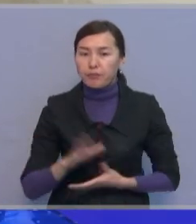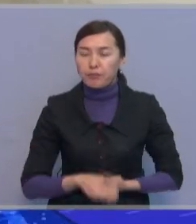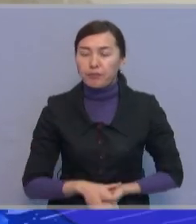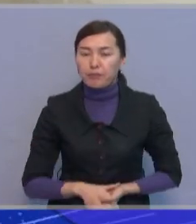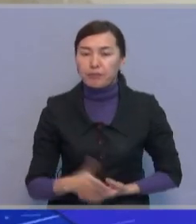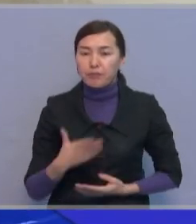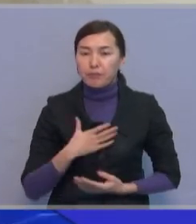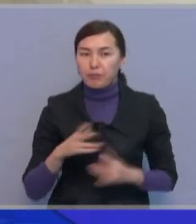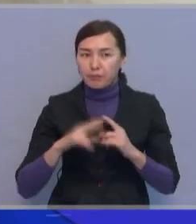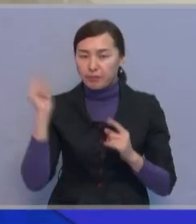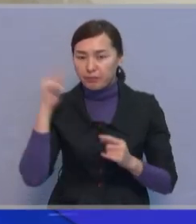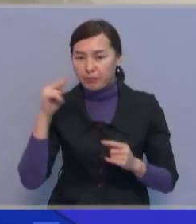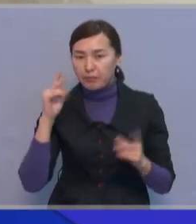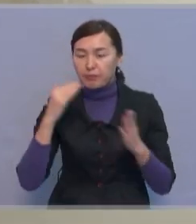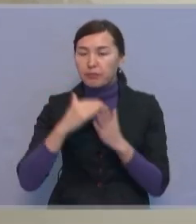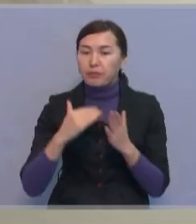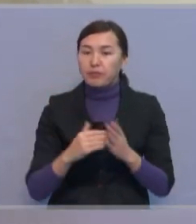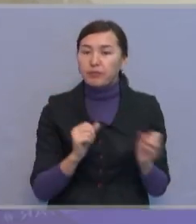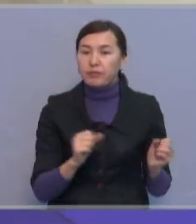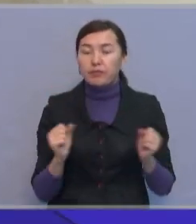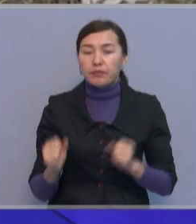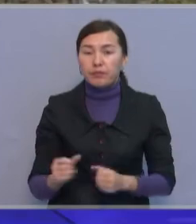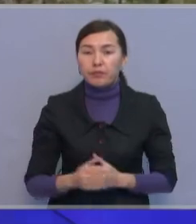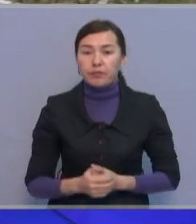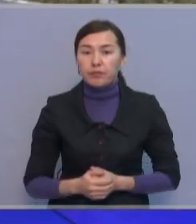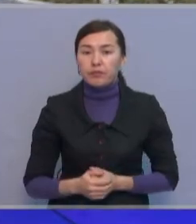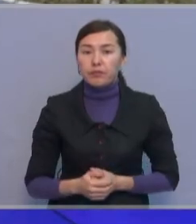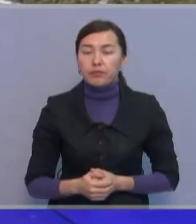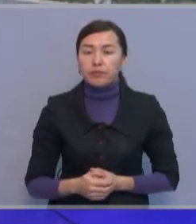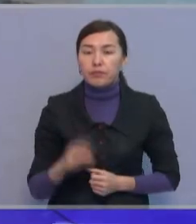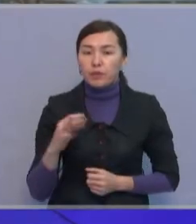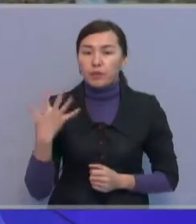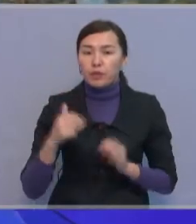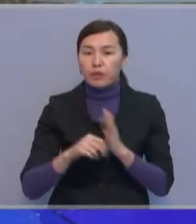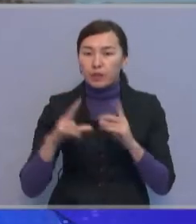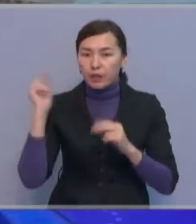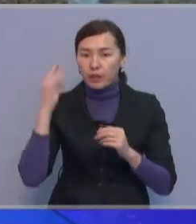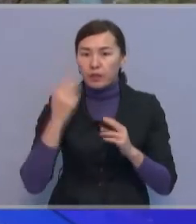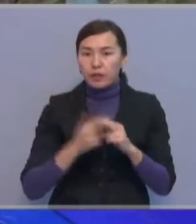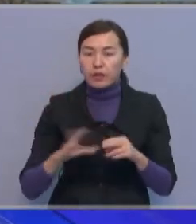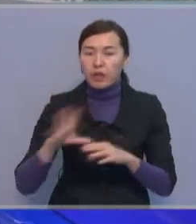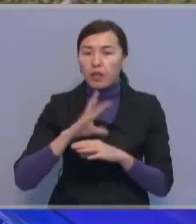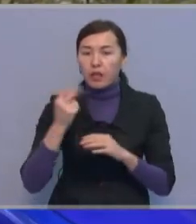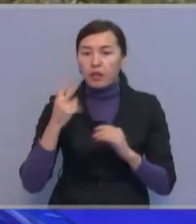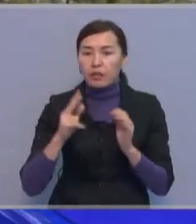Біз мектепте ережелерді сақтап жүрміз. Мақтарал ауданында 56 мектеп бар. Онда жалпы